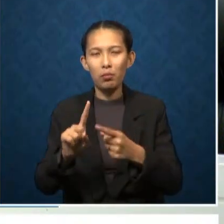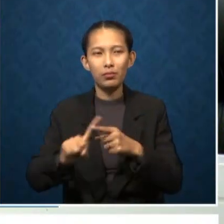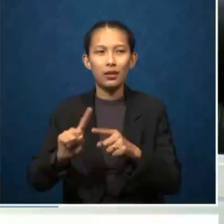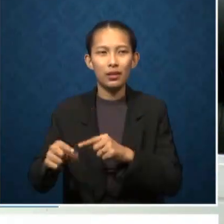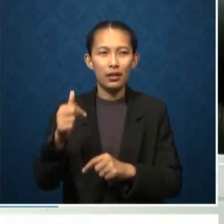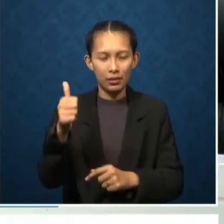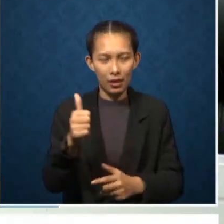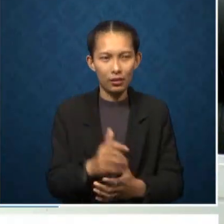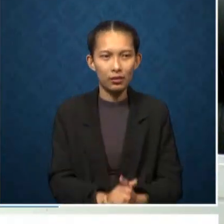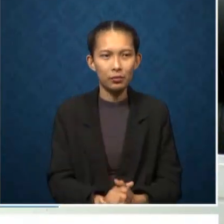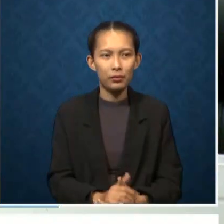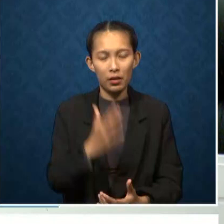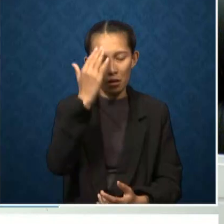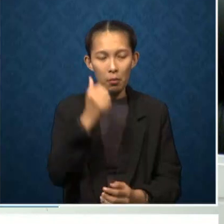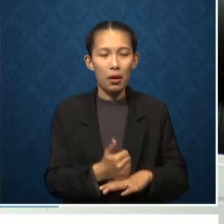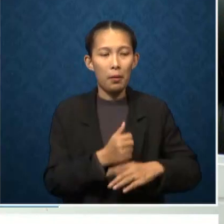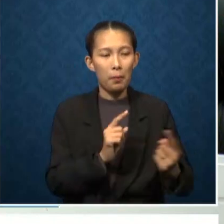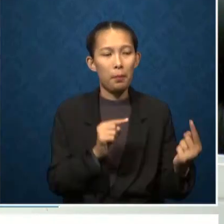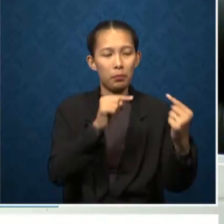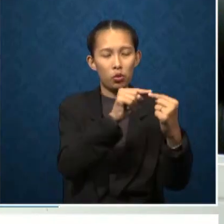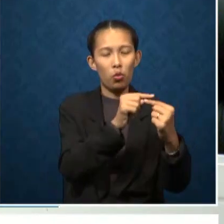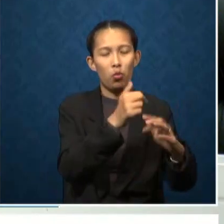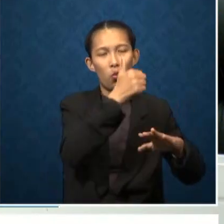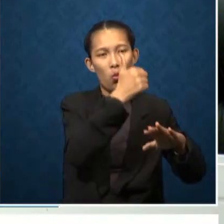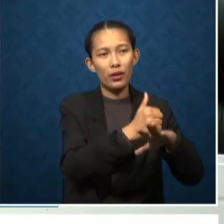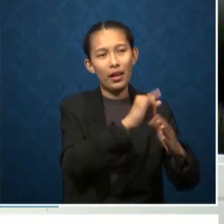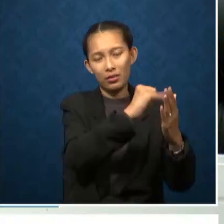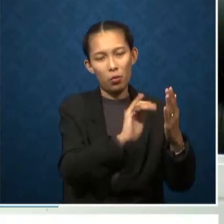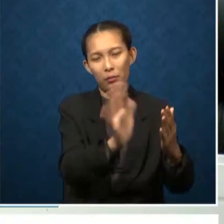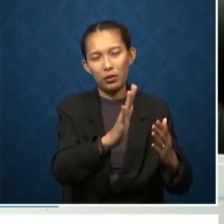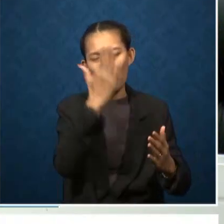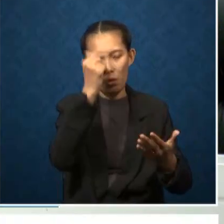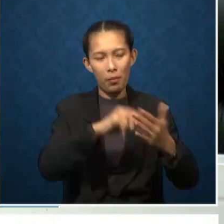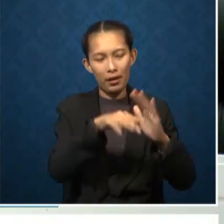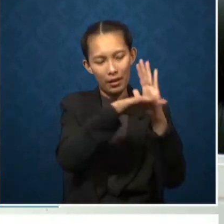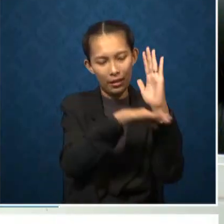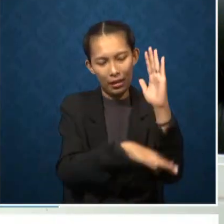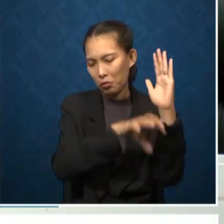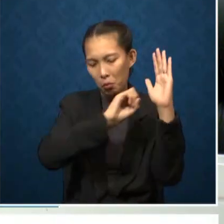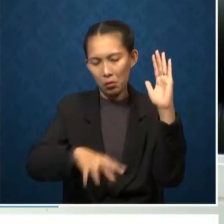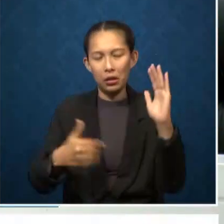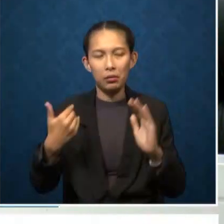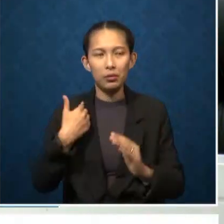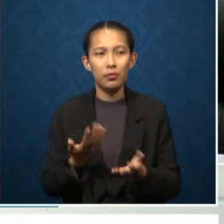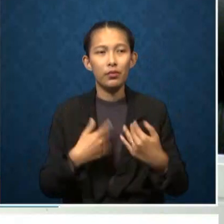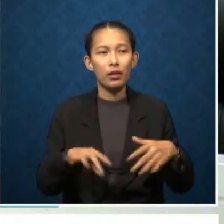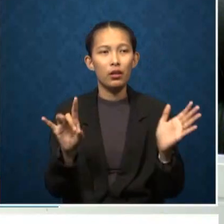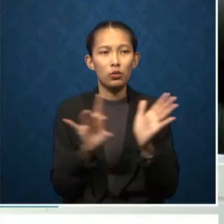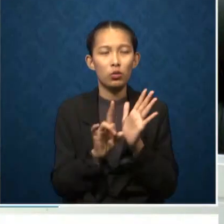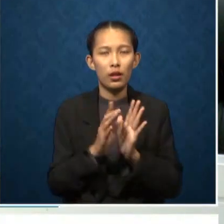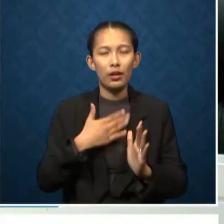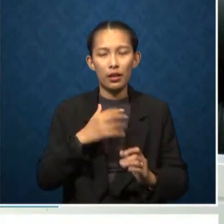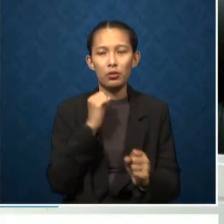าหน่วยงานในพื้นที่ได้โดยไม่ต้องผ่านหัวหน้าส่วนราชการนะคะตัวนี้ก็ทำให้มีการลดขั้นตอนในการทำงานลงไปประเด็นสุดท้ายที่เราดำเนินการ